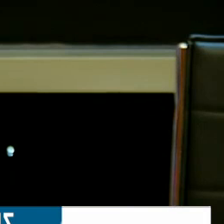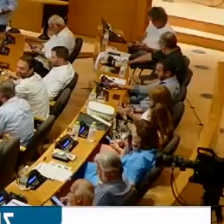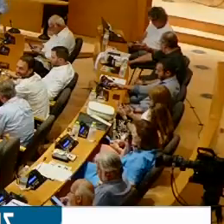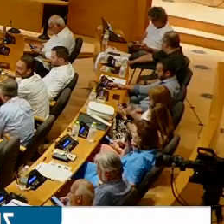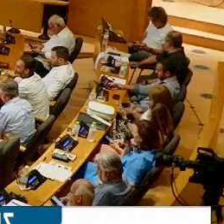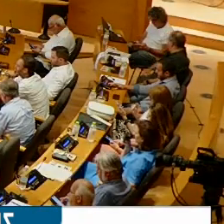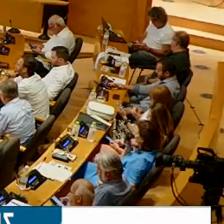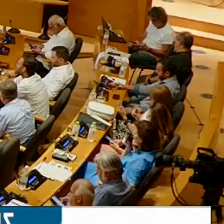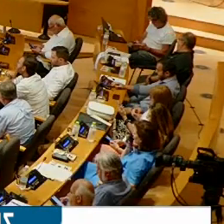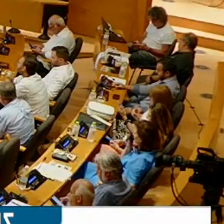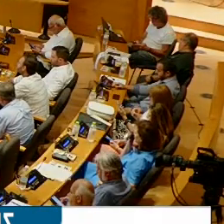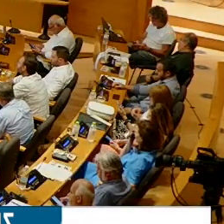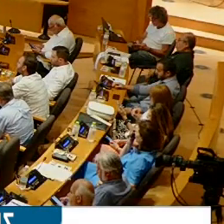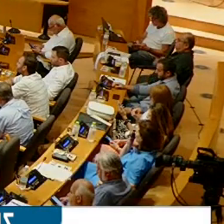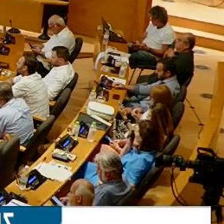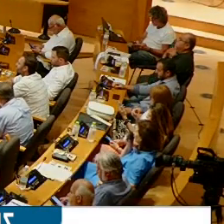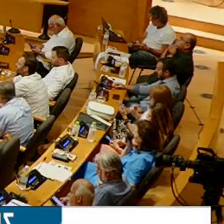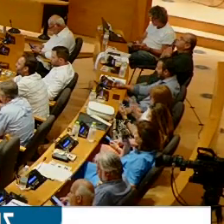λόγο.